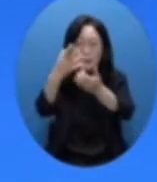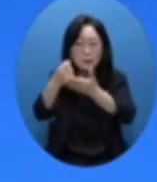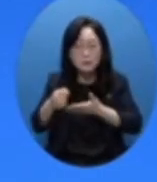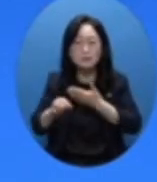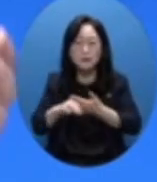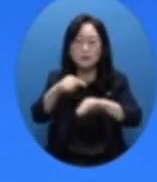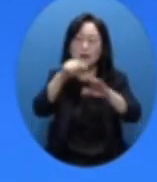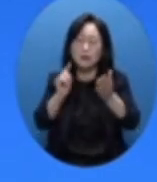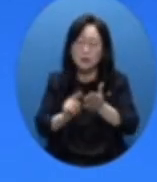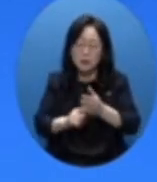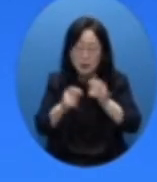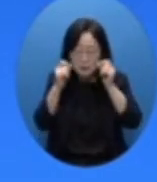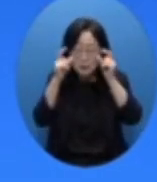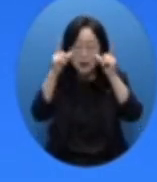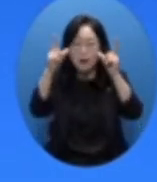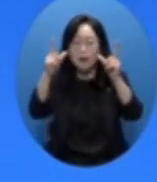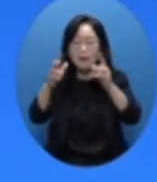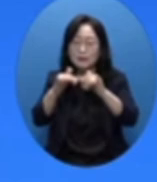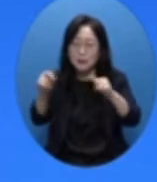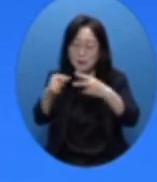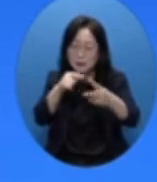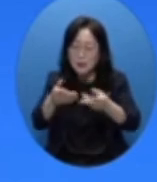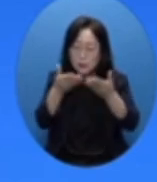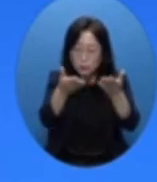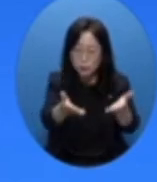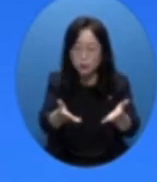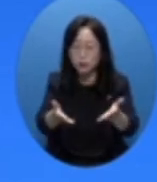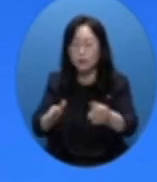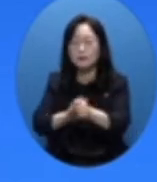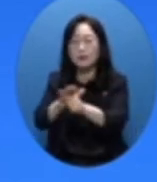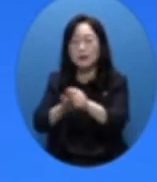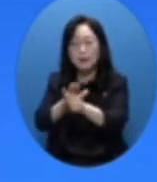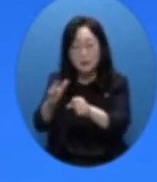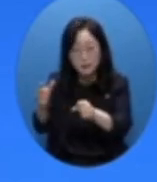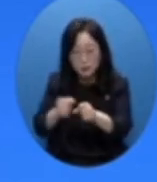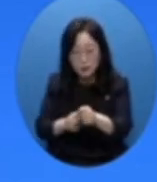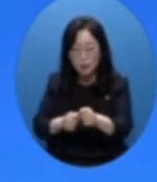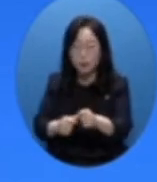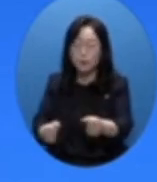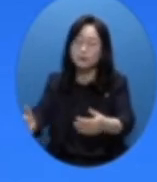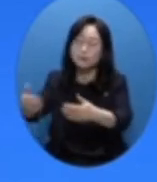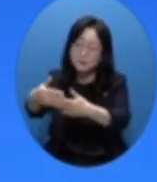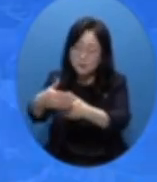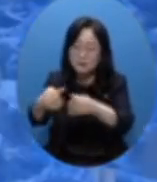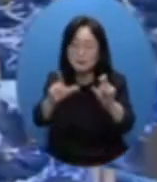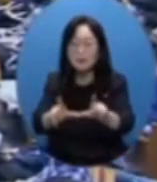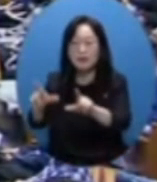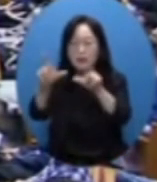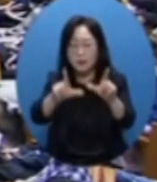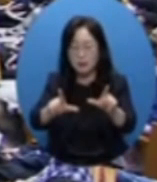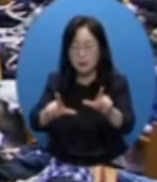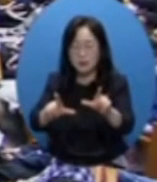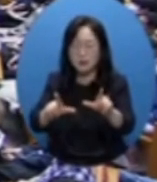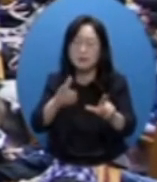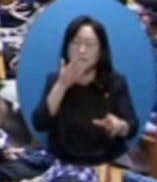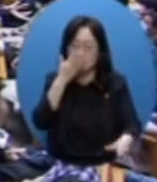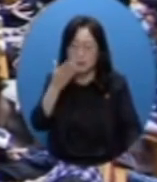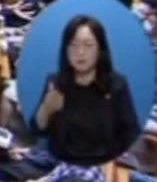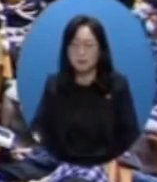맘에 느껴져서 사람들을 이해하고 사랑으로 품고 살아라 는 주님의 자녀들이 되는